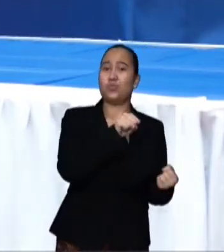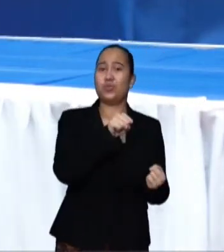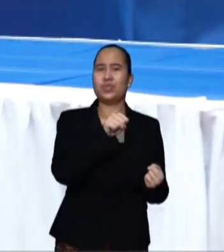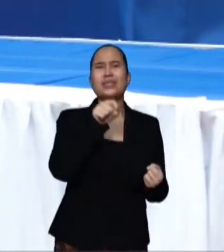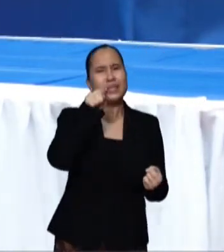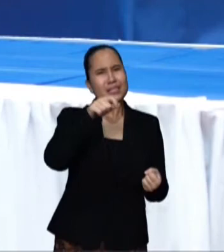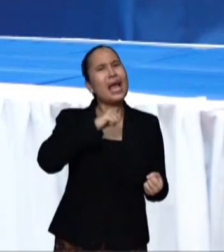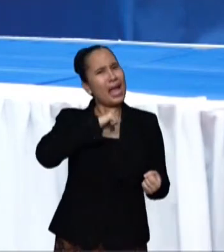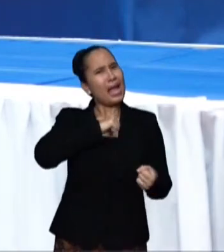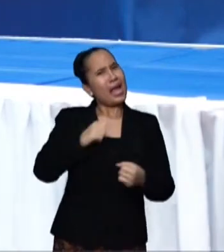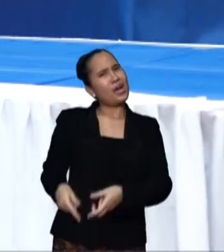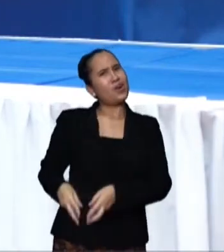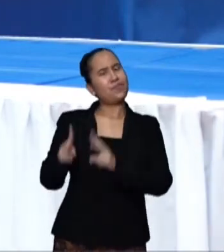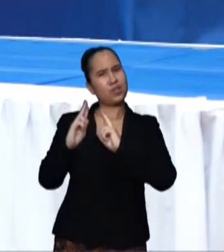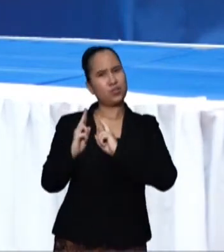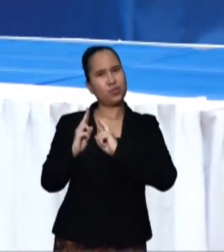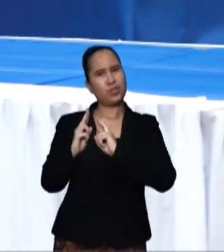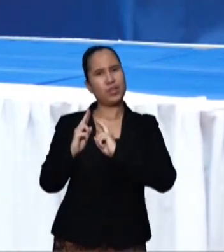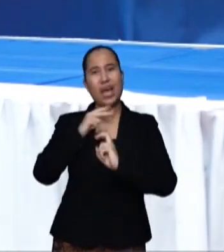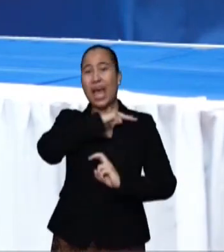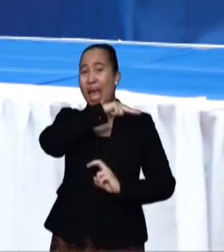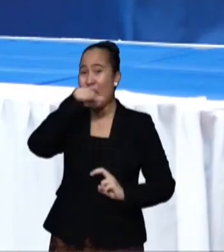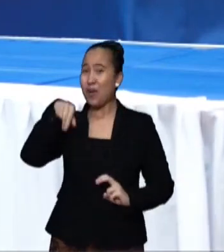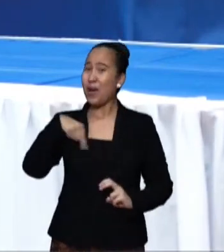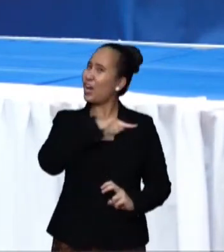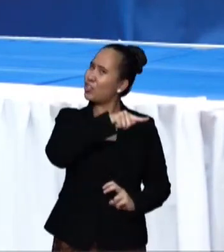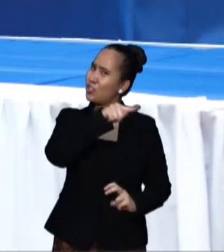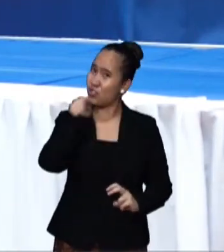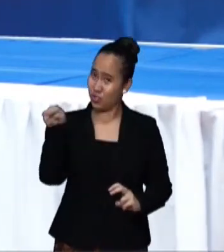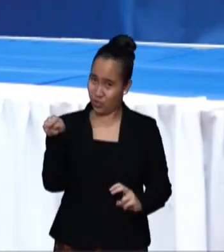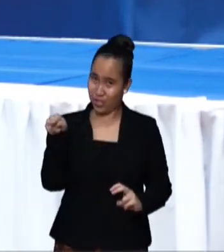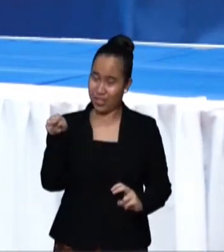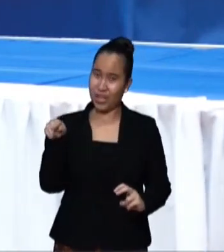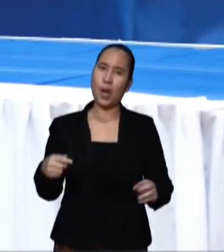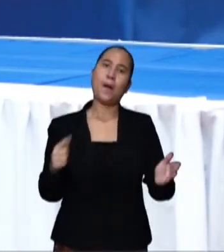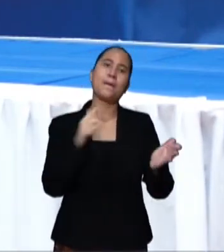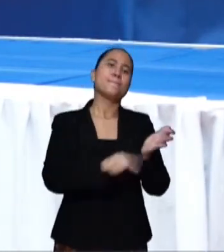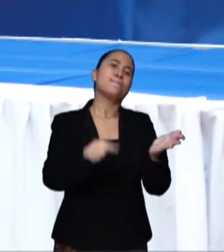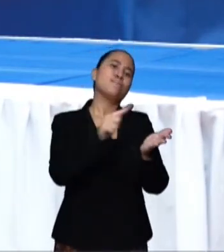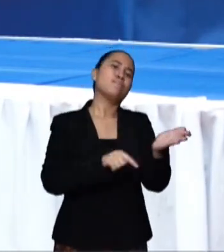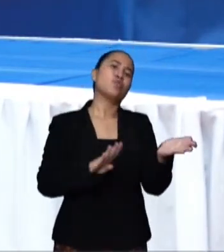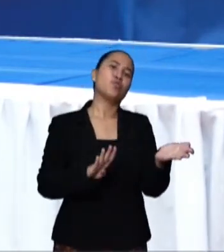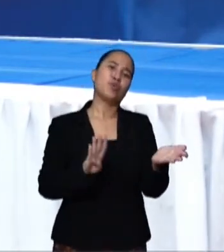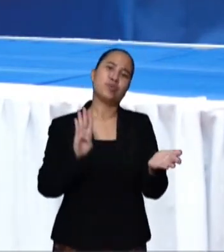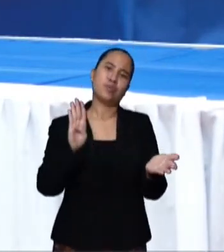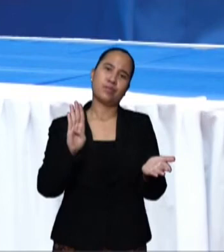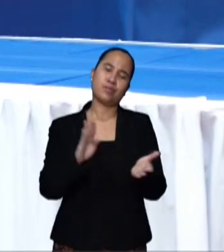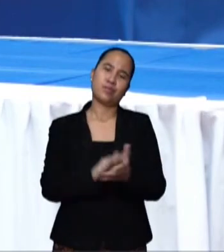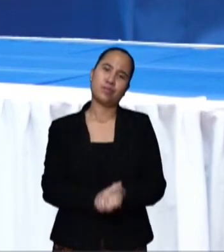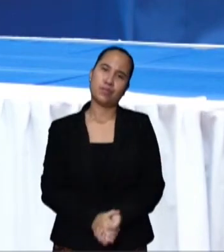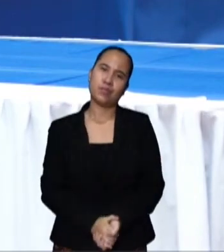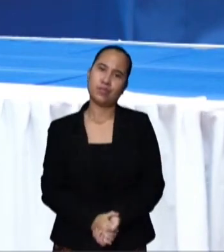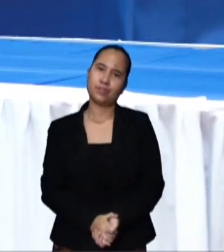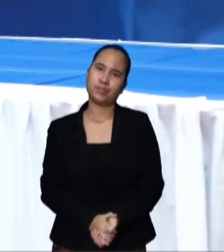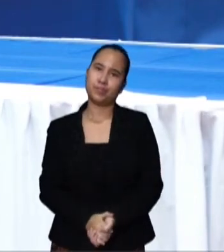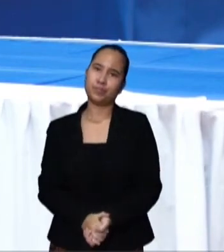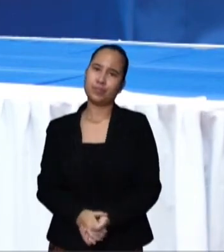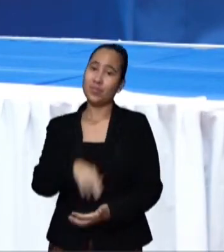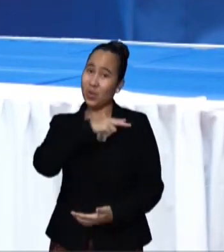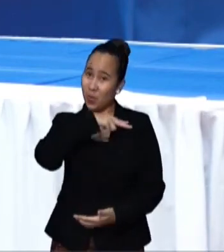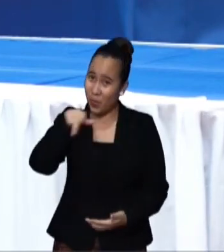eigen verantwoordelijkheid hebt. En we gaan jullie bekeuren. Laat mij dat duidelijk zeggen. We gaan